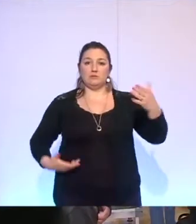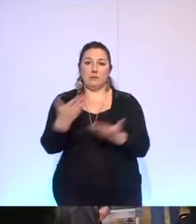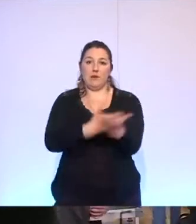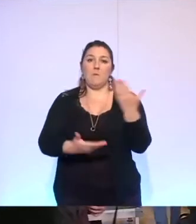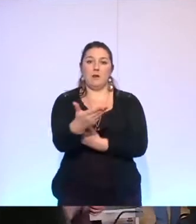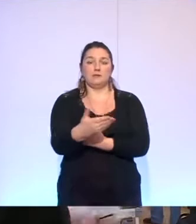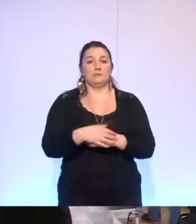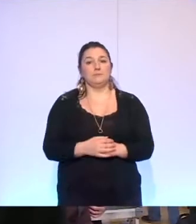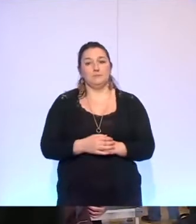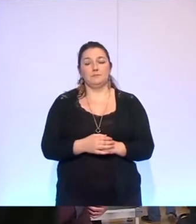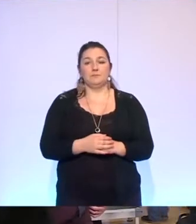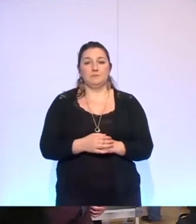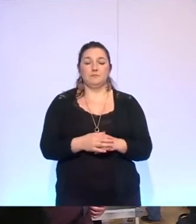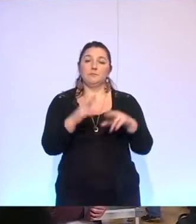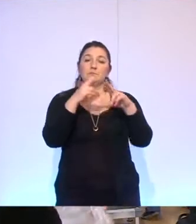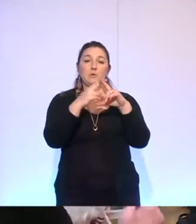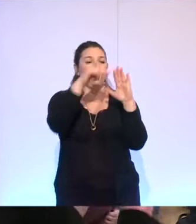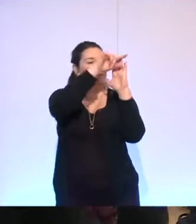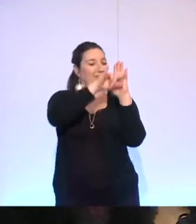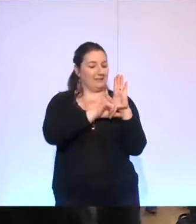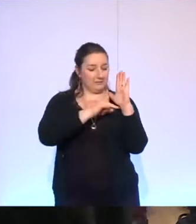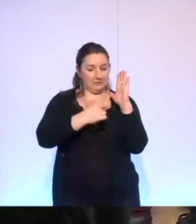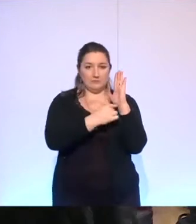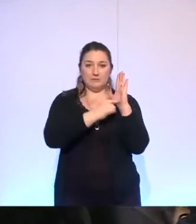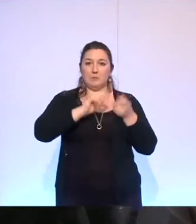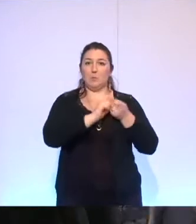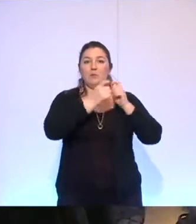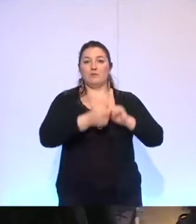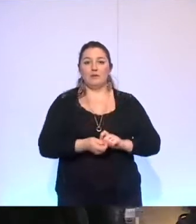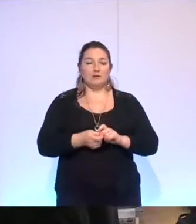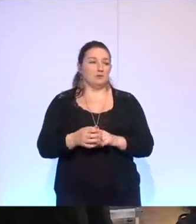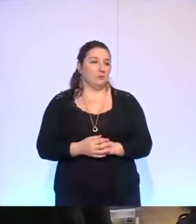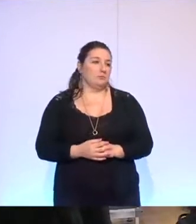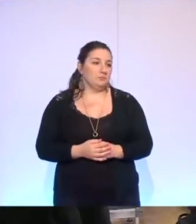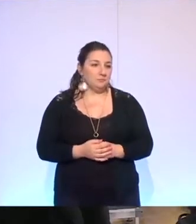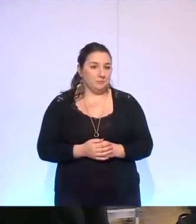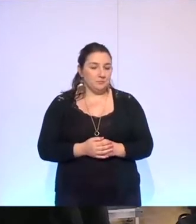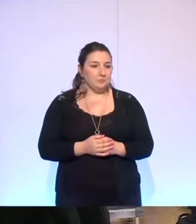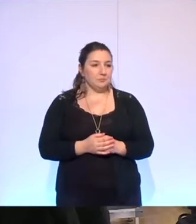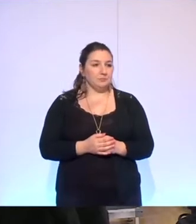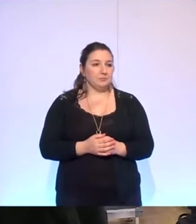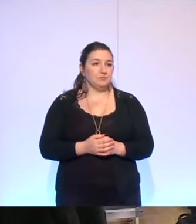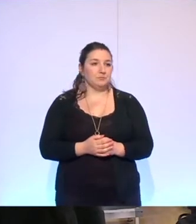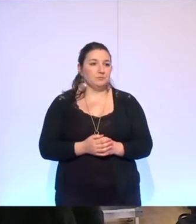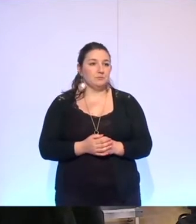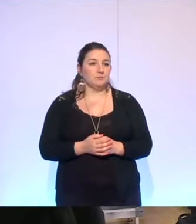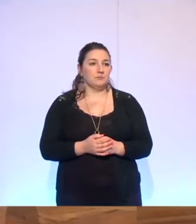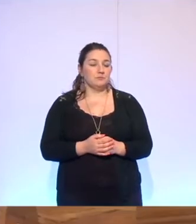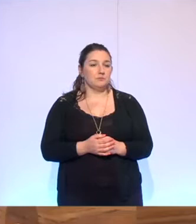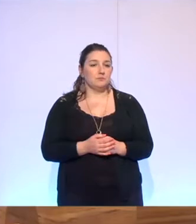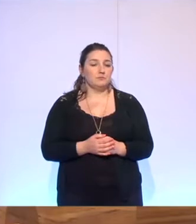Donc, petite modification par rapport à la liste des élus que vous avez pu consulter jusqu'à maintenant.